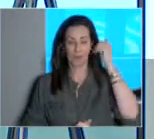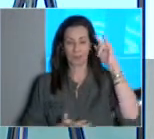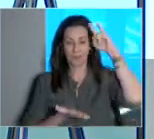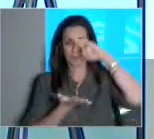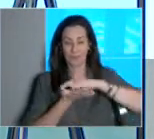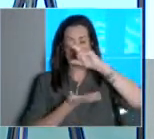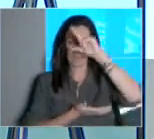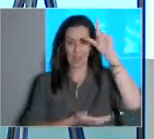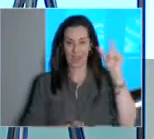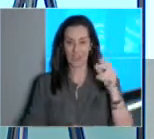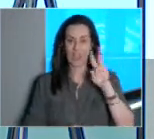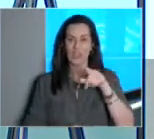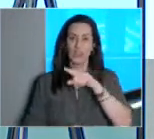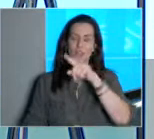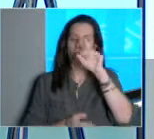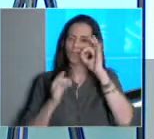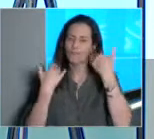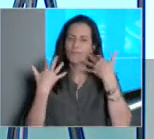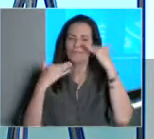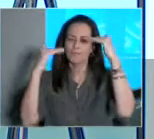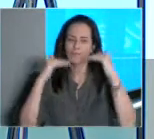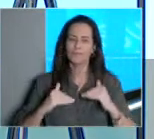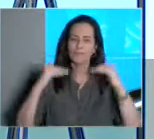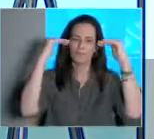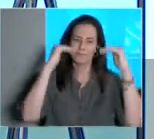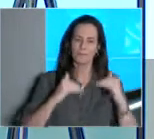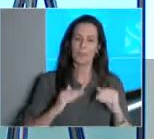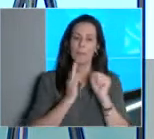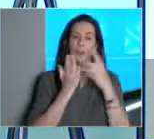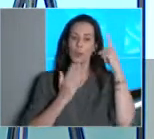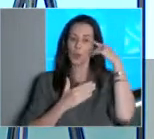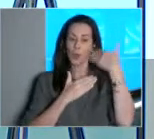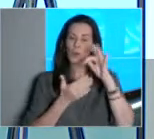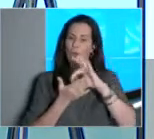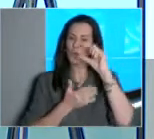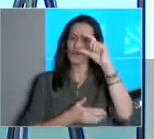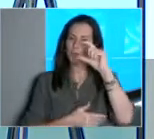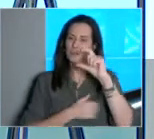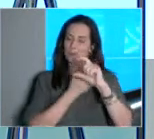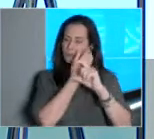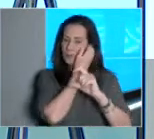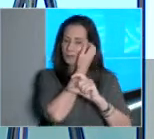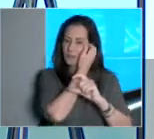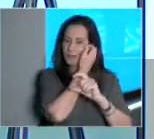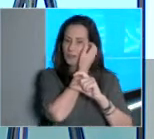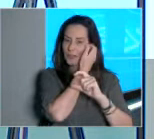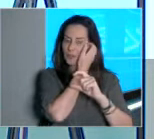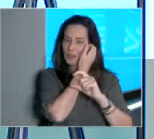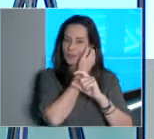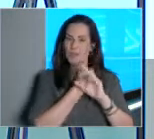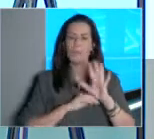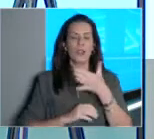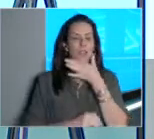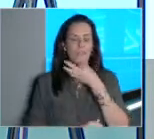על הירח. אז יש פה איזה מין סקירה כזאת, שני עמודים בידיעות אחרונות. הכותרת של הכפולת עמודים הזאת היא הצד